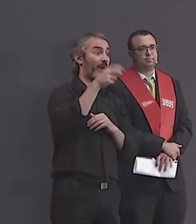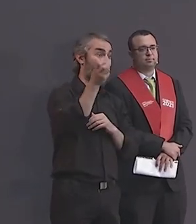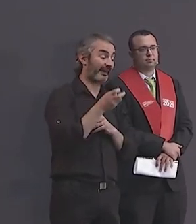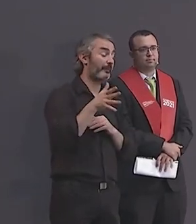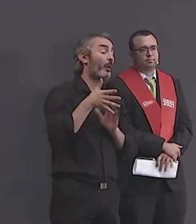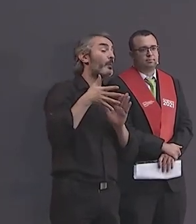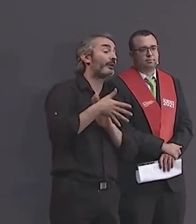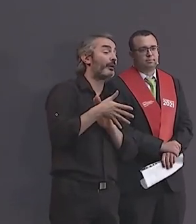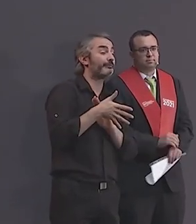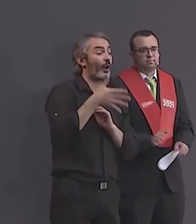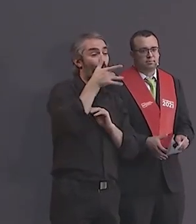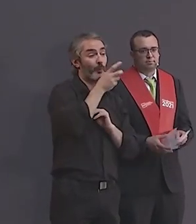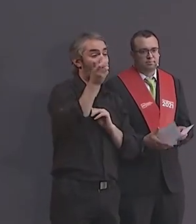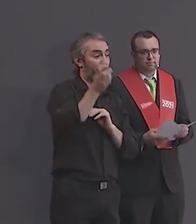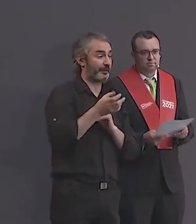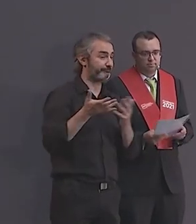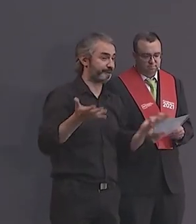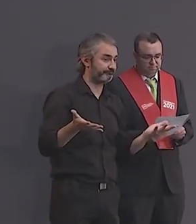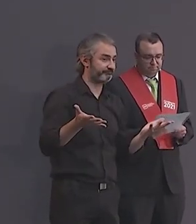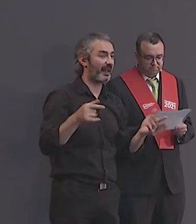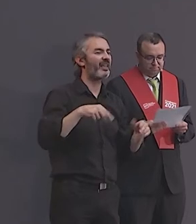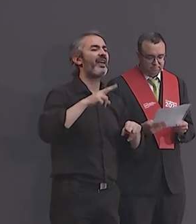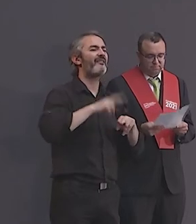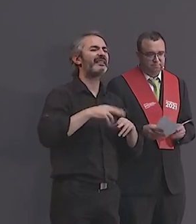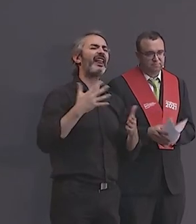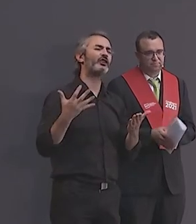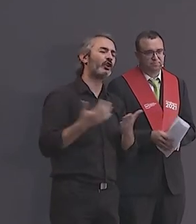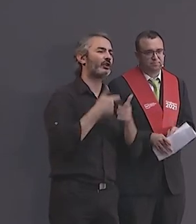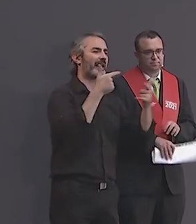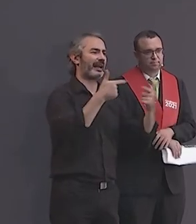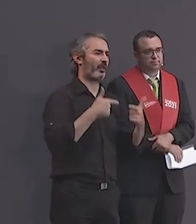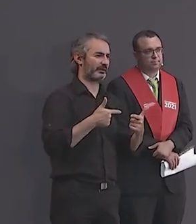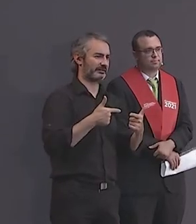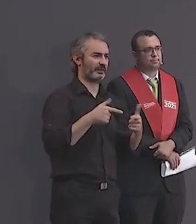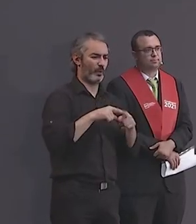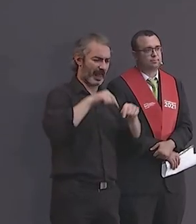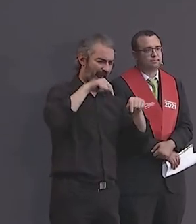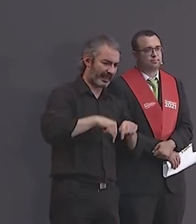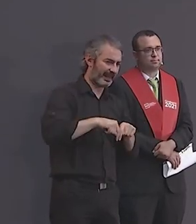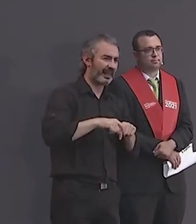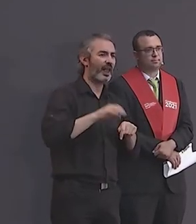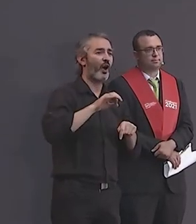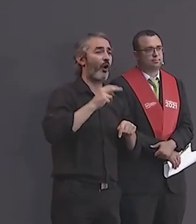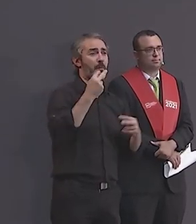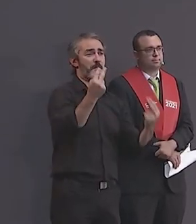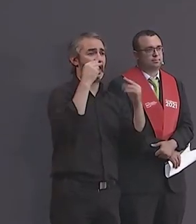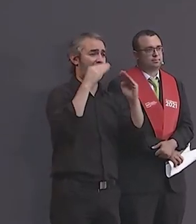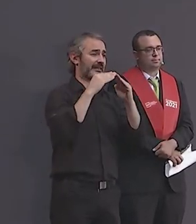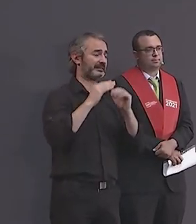per un motiu o un altre no heu pogut fer-ho. Avui és la festa de tots els graduats, tant els que som aquí com els que ens veieu des de